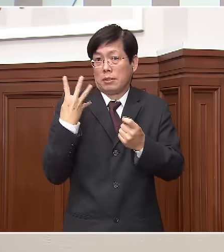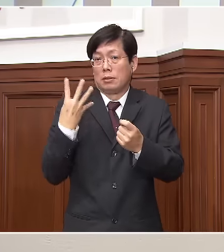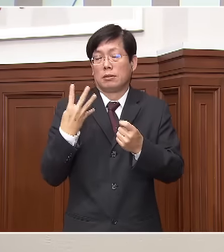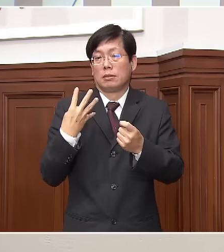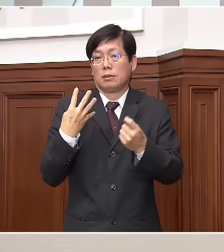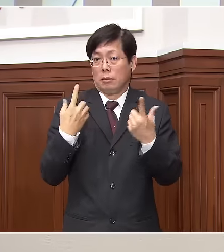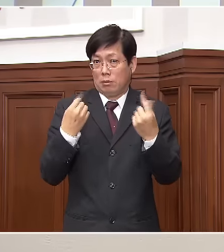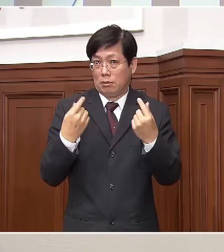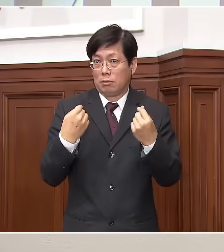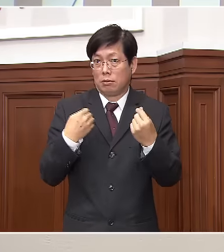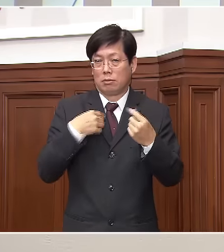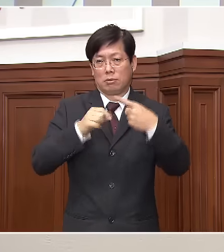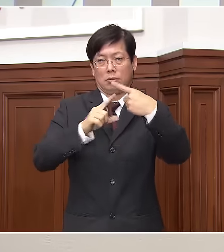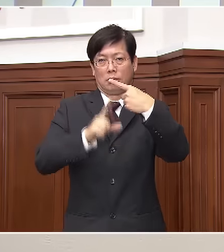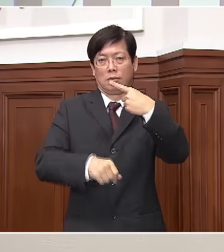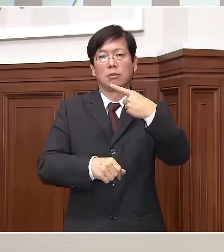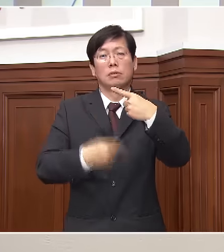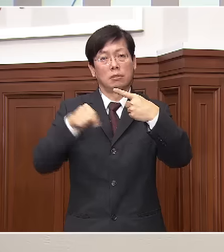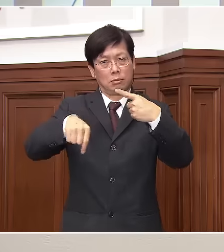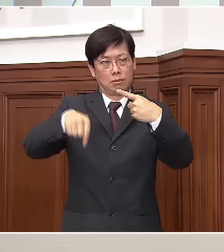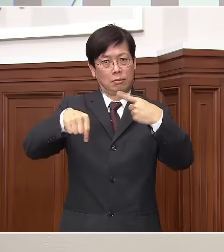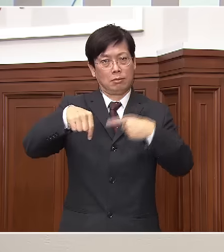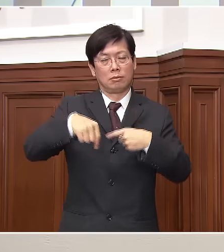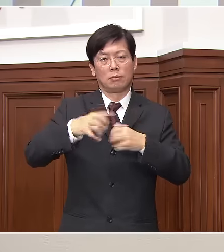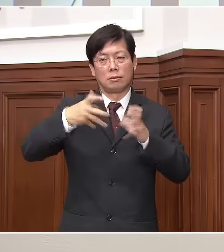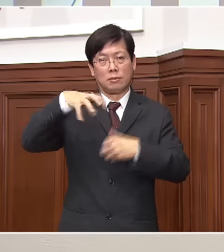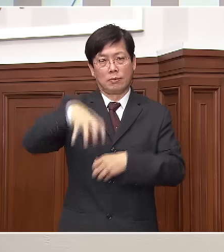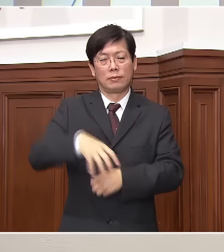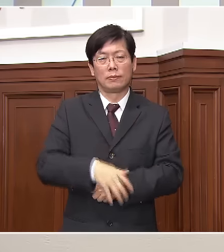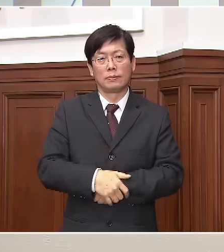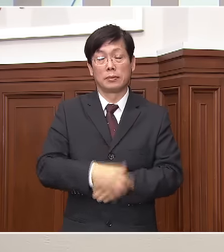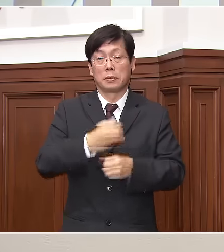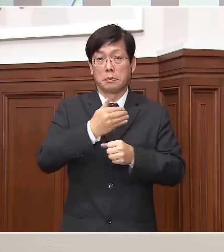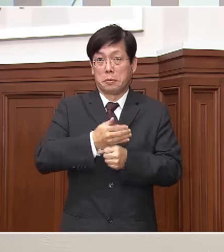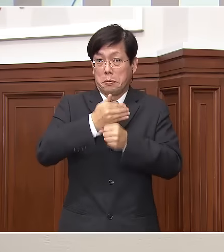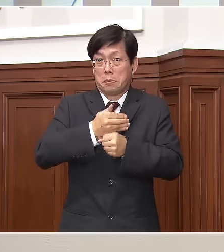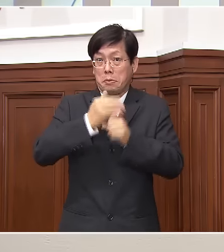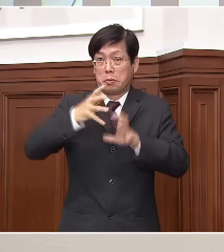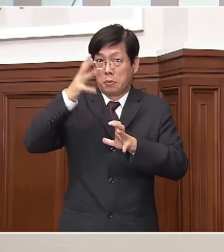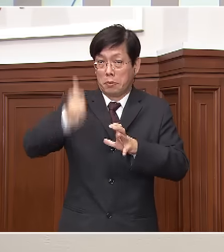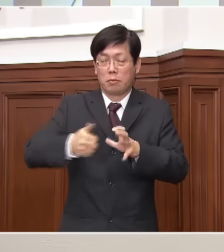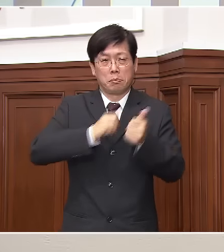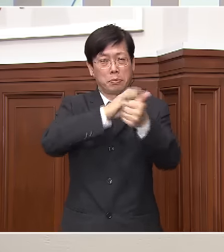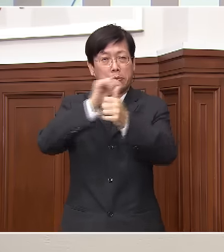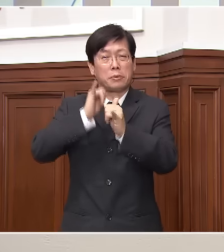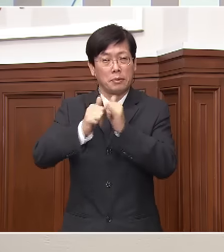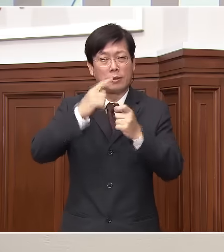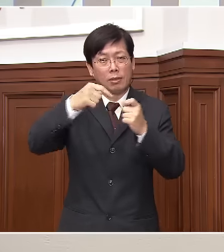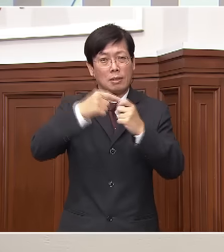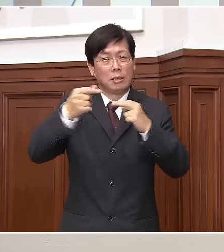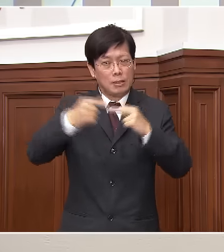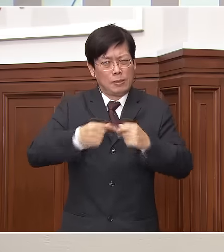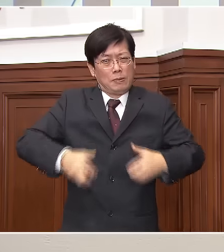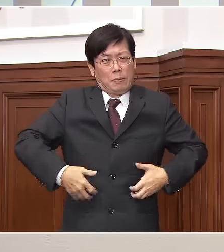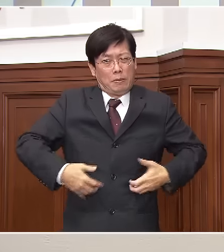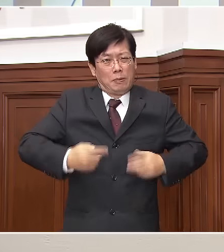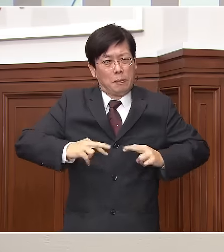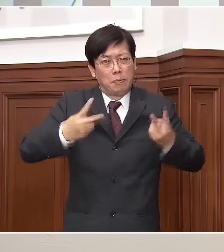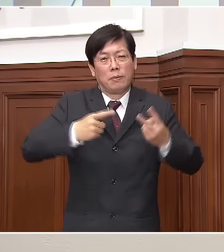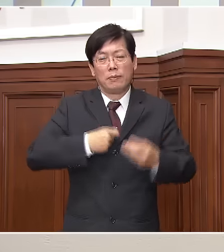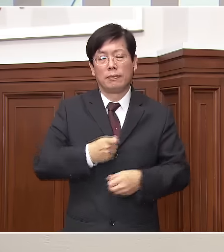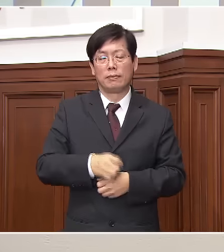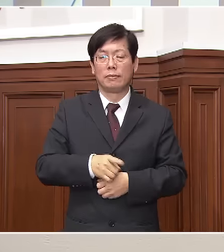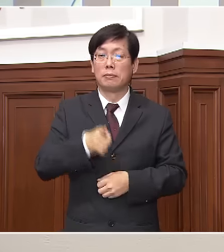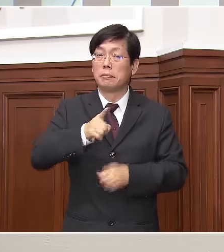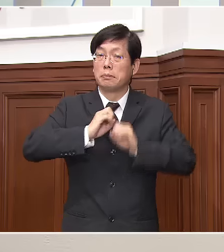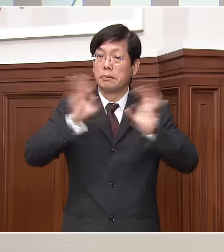同样是一月，就在这个地方，马前总统向社会强调年金改革的迫切。他